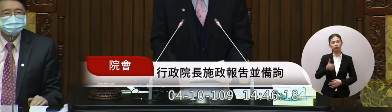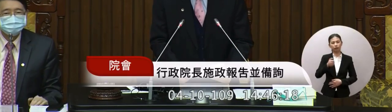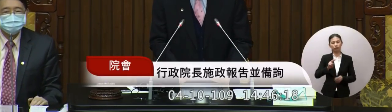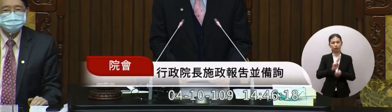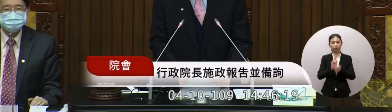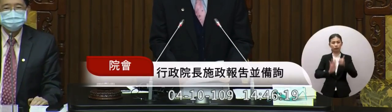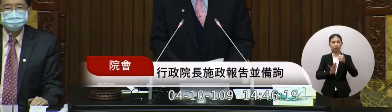委員